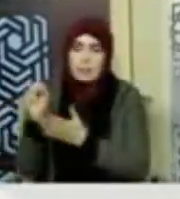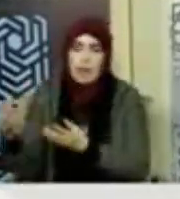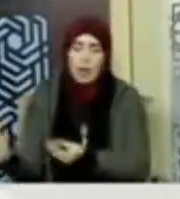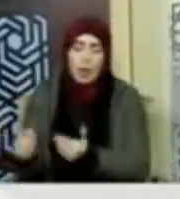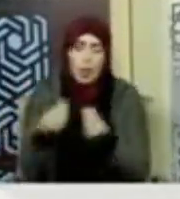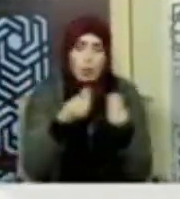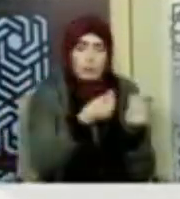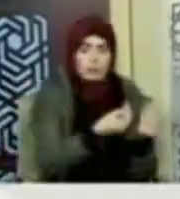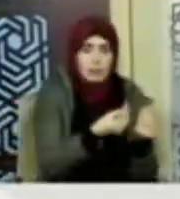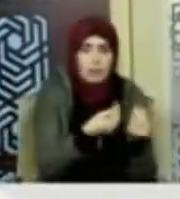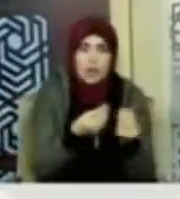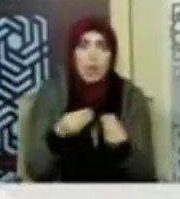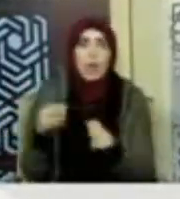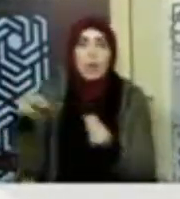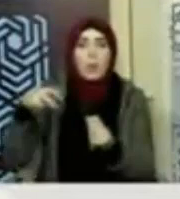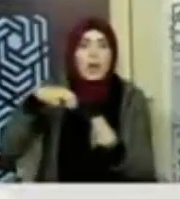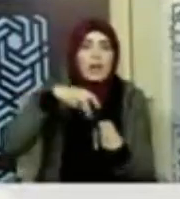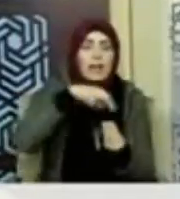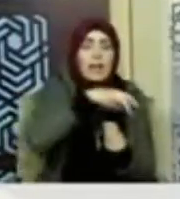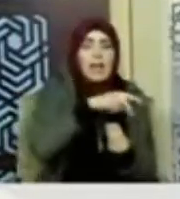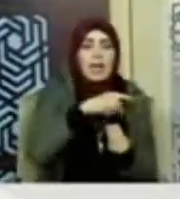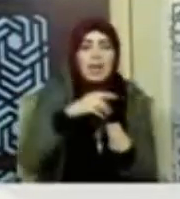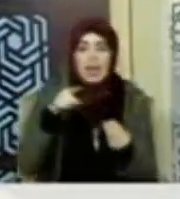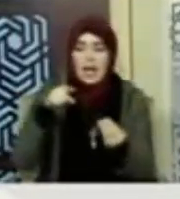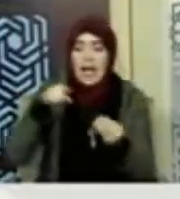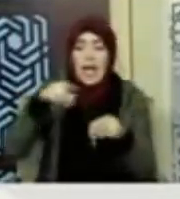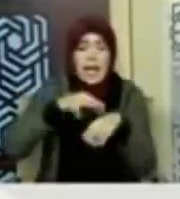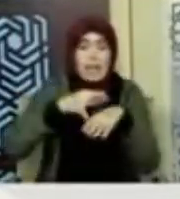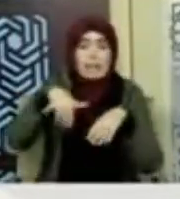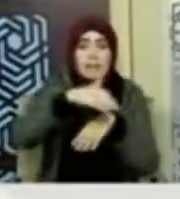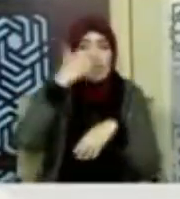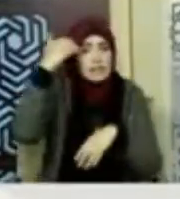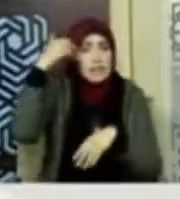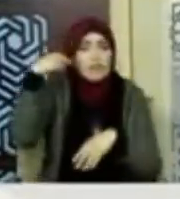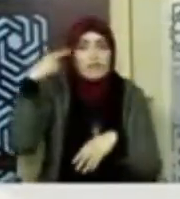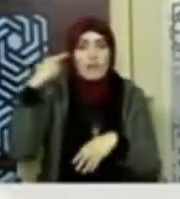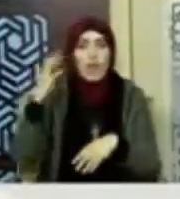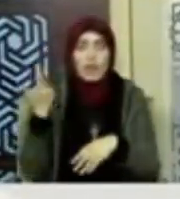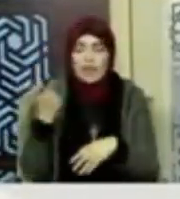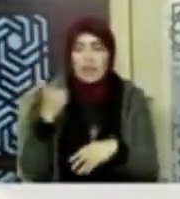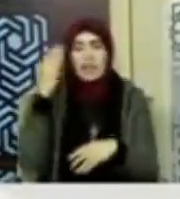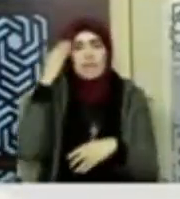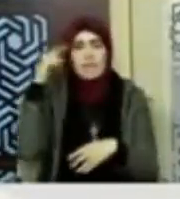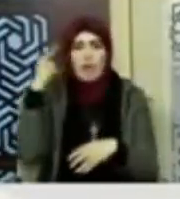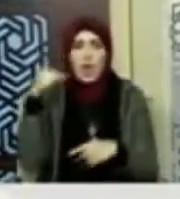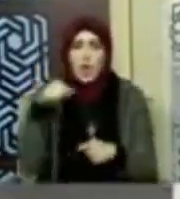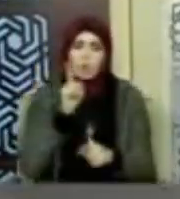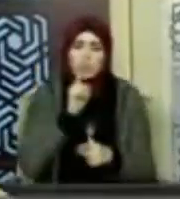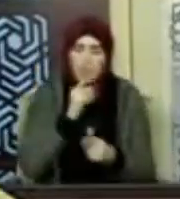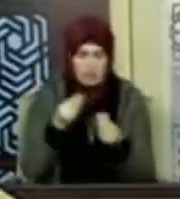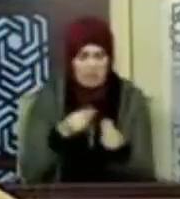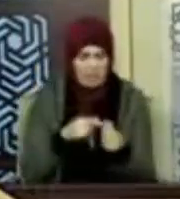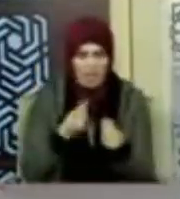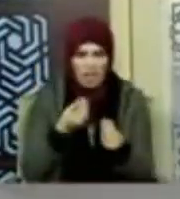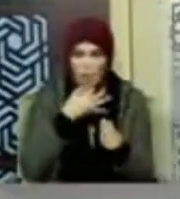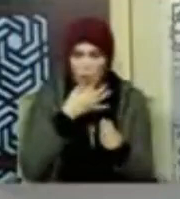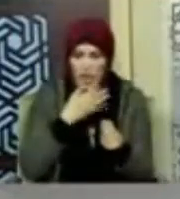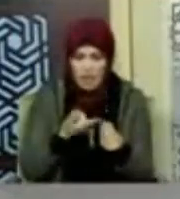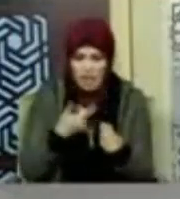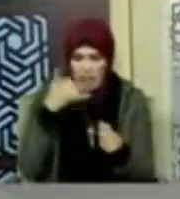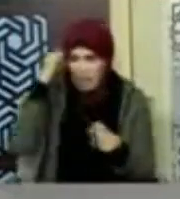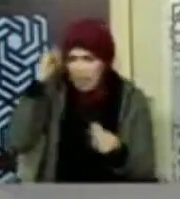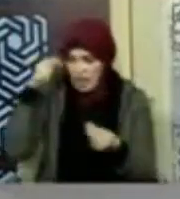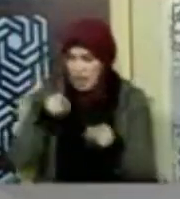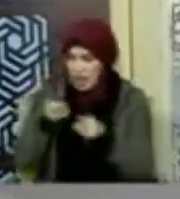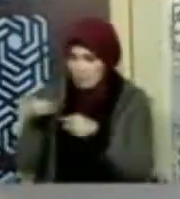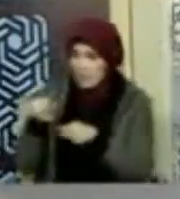بعض الصحابة أن الرجل قد استقل عطاءه أو عده قليلا على ما بذل من جهد ومن